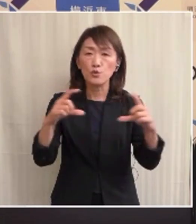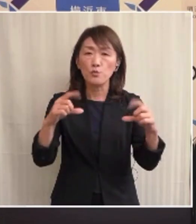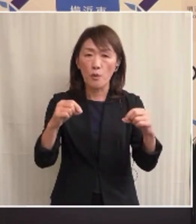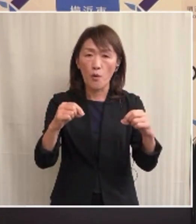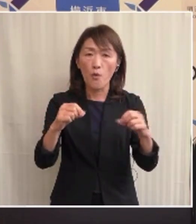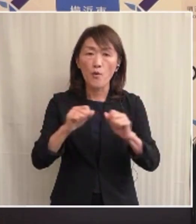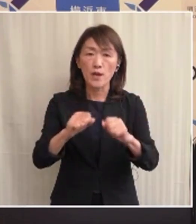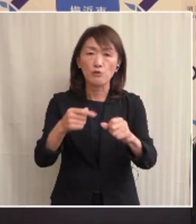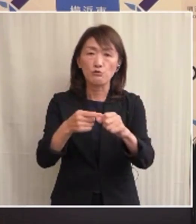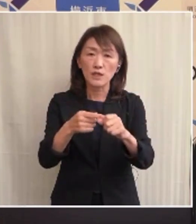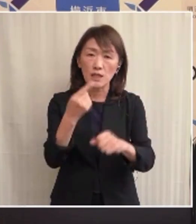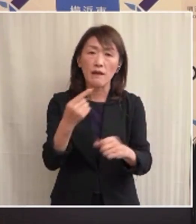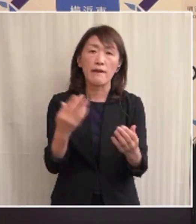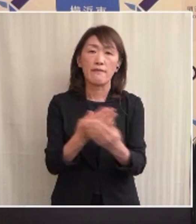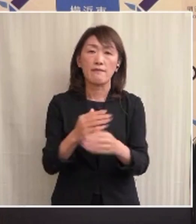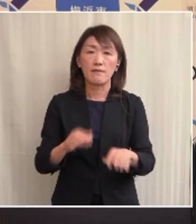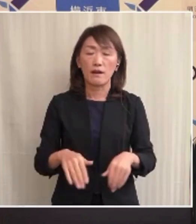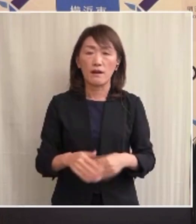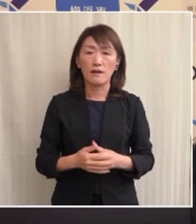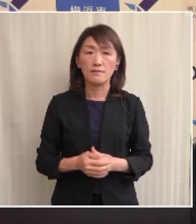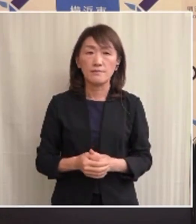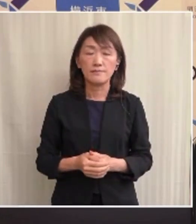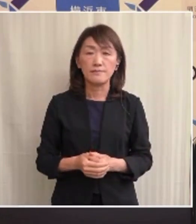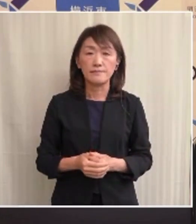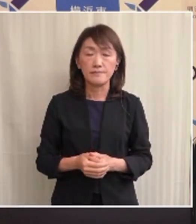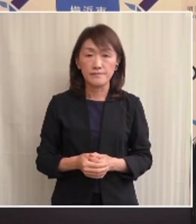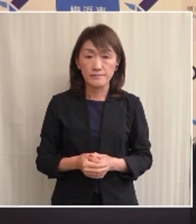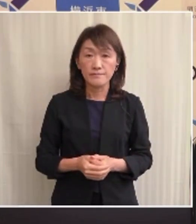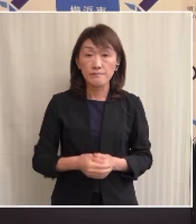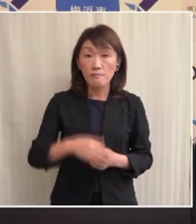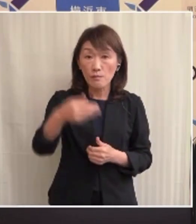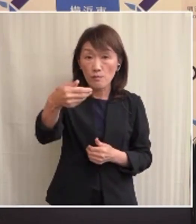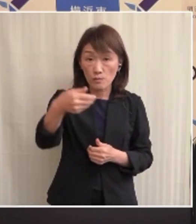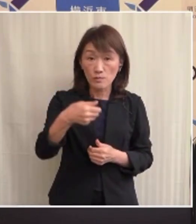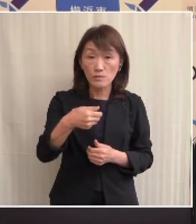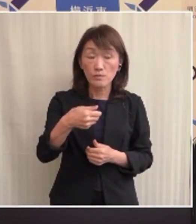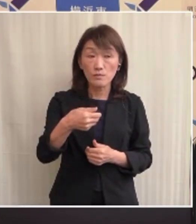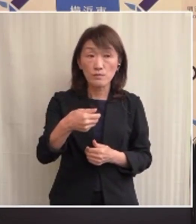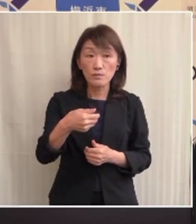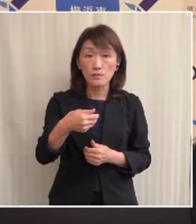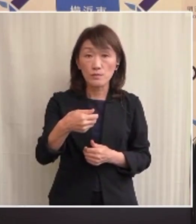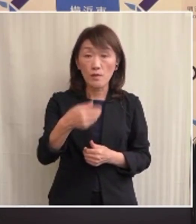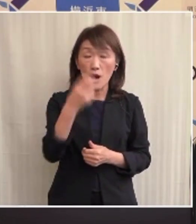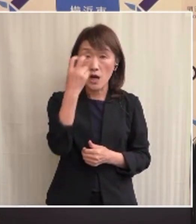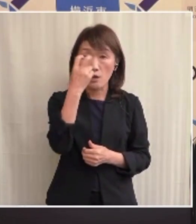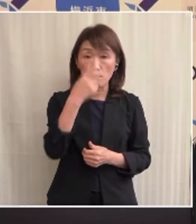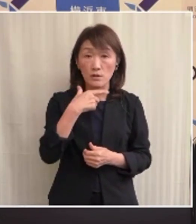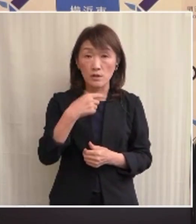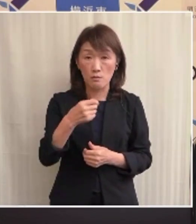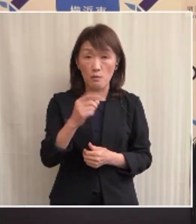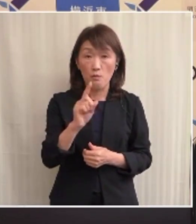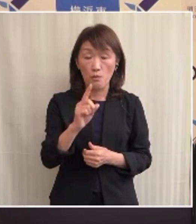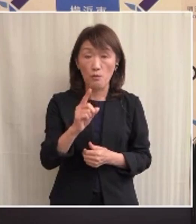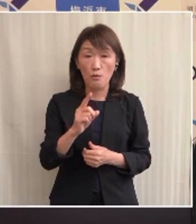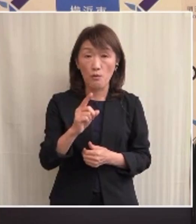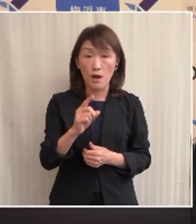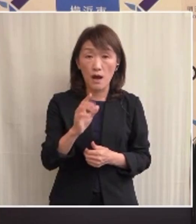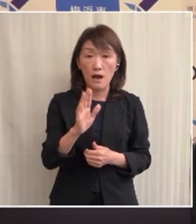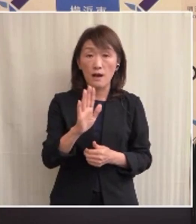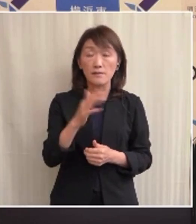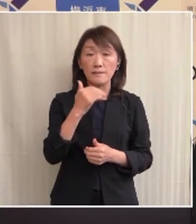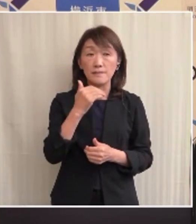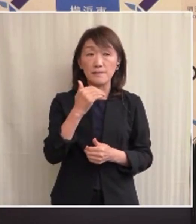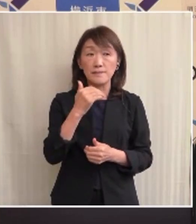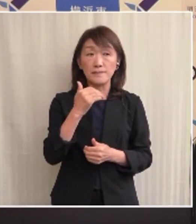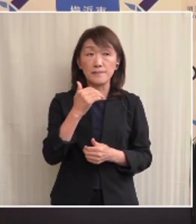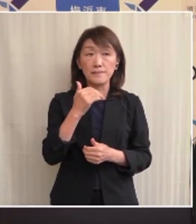。 わかりました、ありがとうございます。あとですね、もう1点確認させていただきたいんですが、 ごめんなさい、それとあとはご